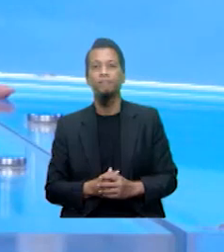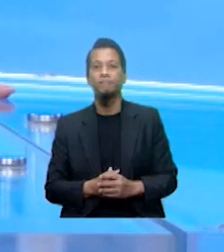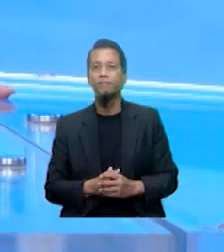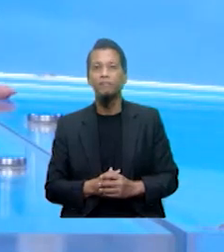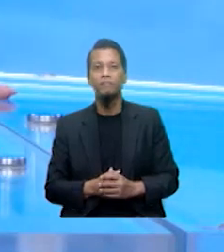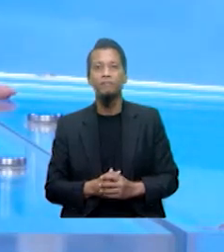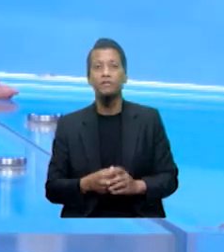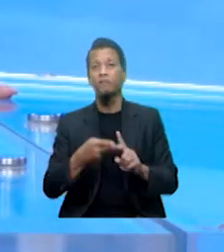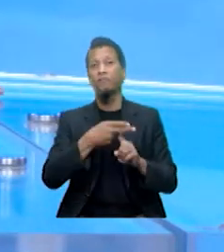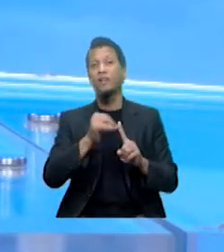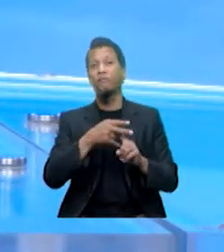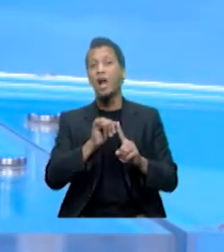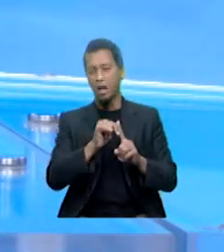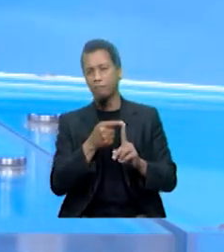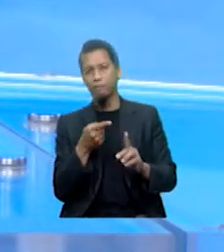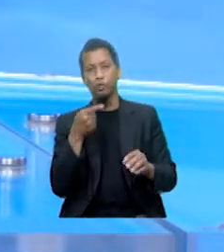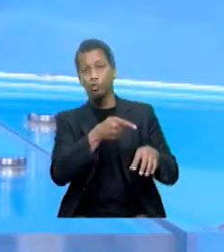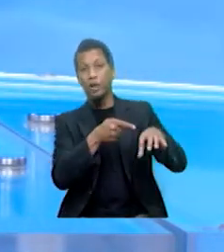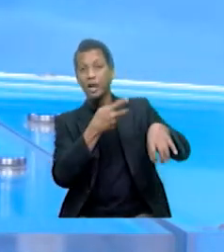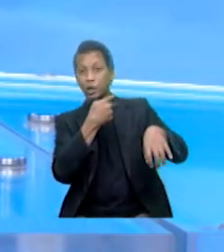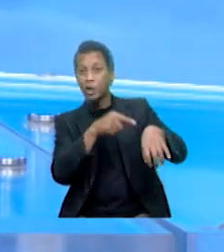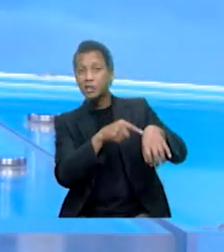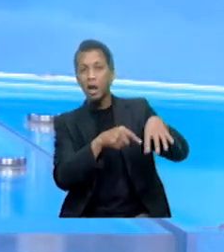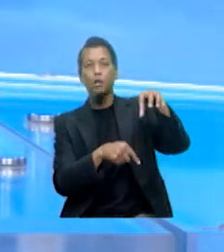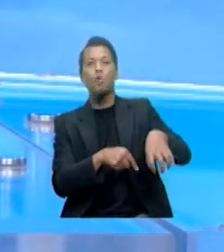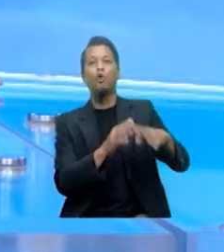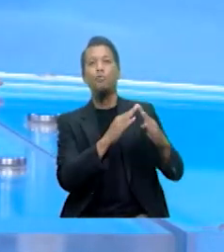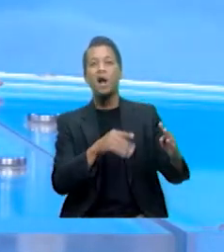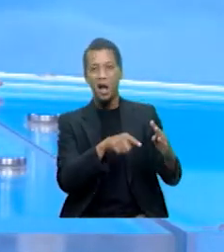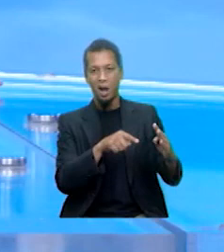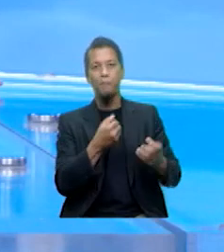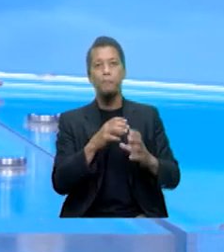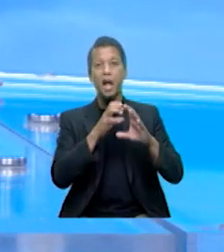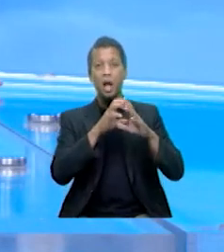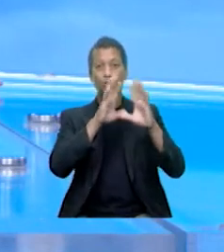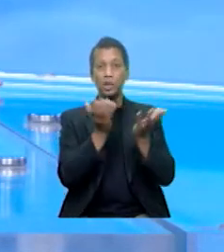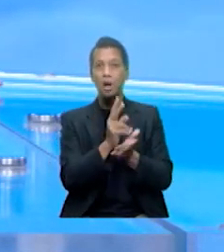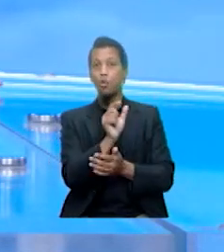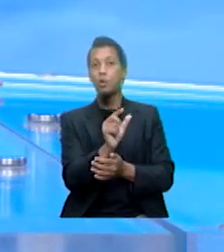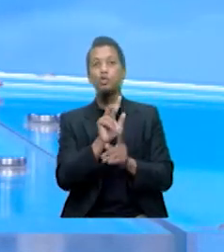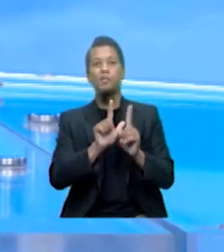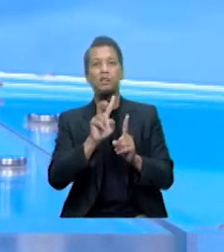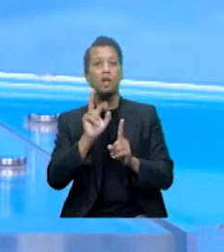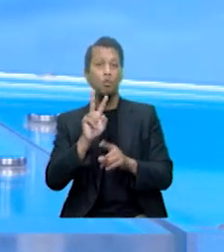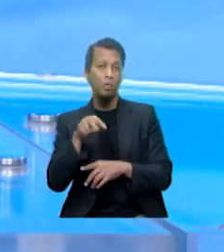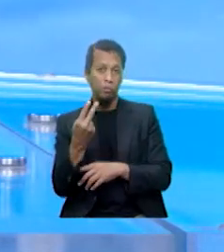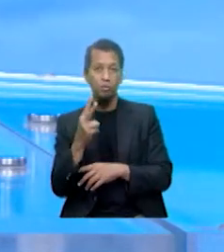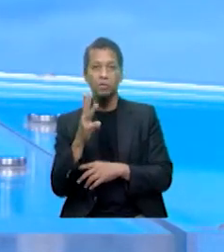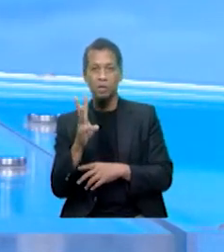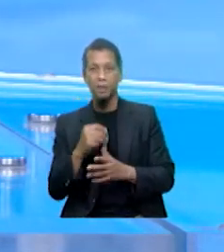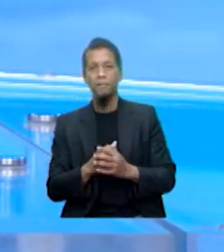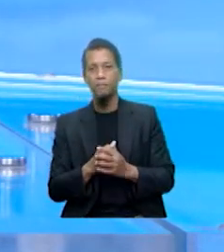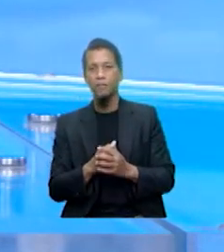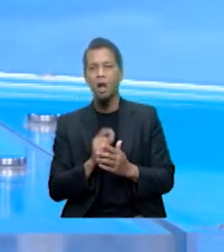kita informasi lainnya pemirsa Viva resmi menunjuk Indonesia sebagai tuan rumah Piala Dunia u-17 tahun 2023 melalui keputusan